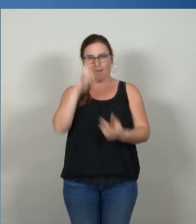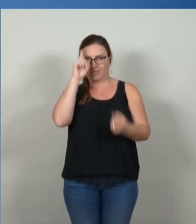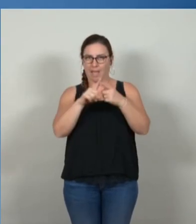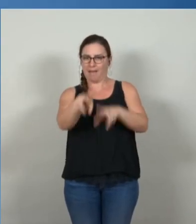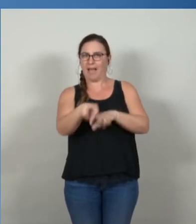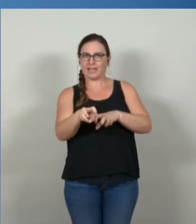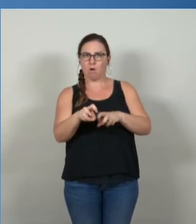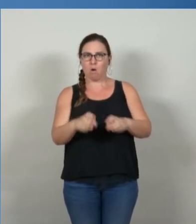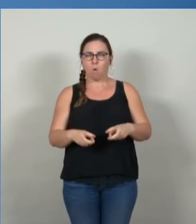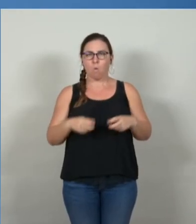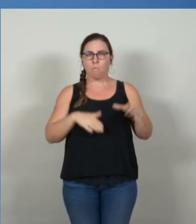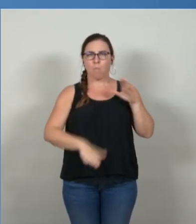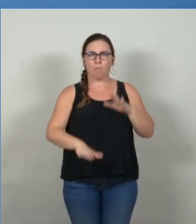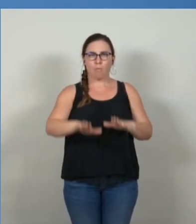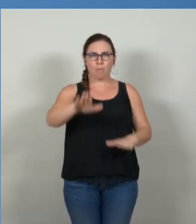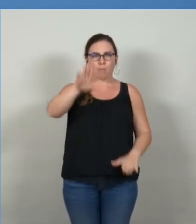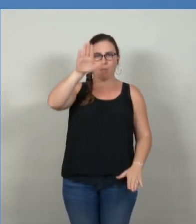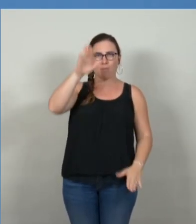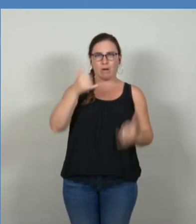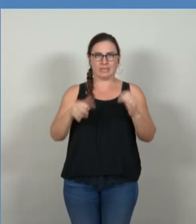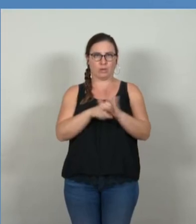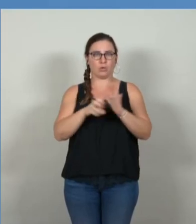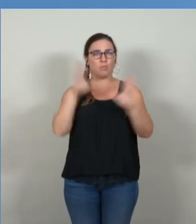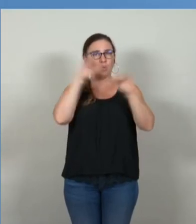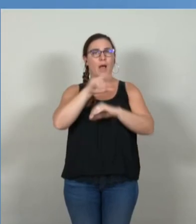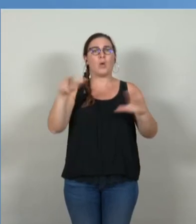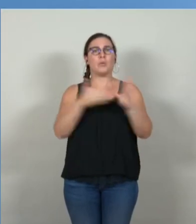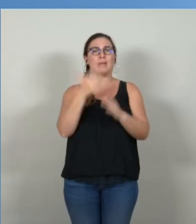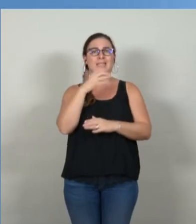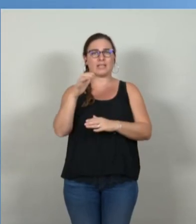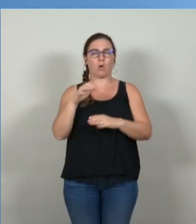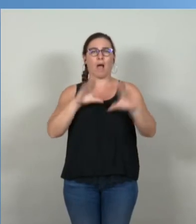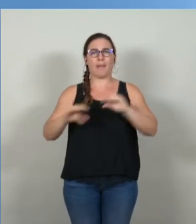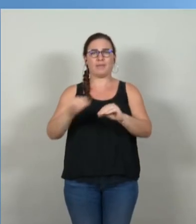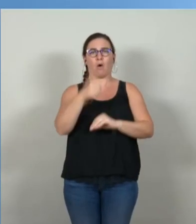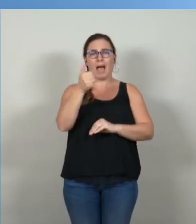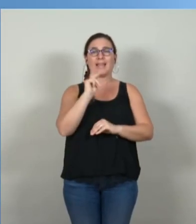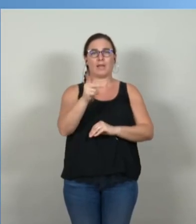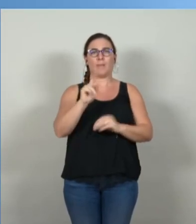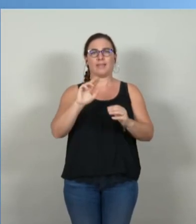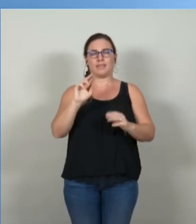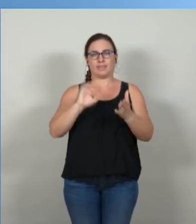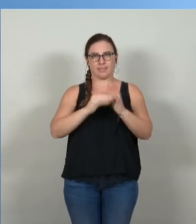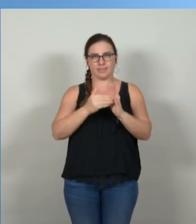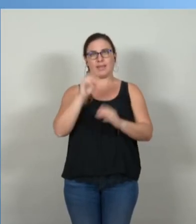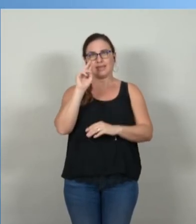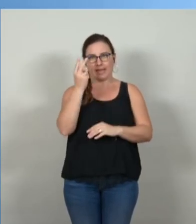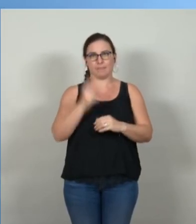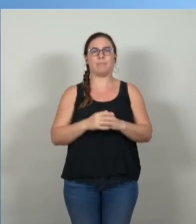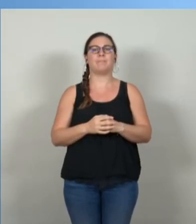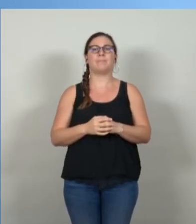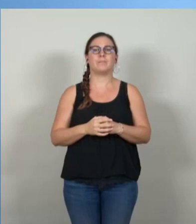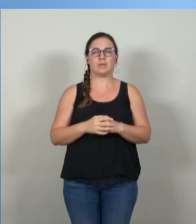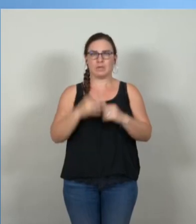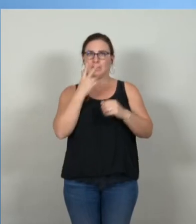monte en puissance dans notre ville qui rappelons le fait plus de 8500 habitants au kilomètre carré par la promotion de l'agriculture urbaine